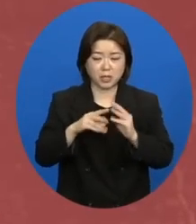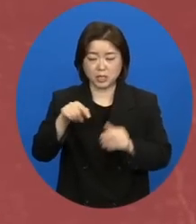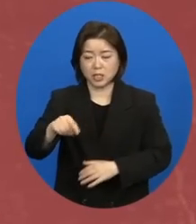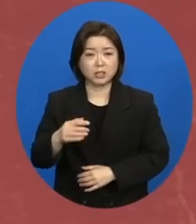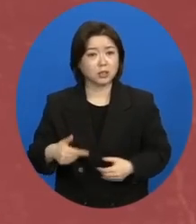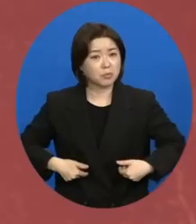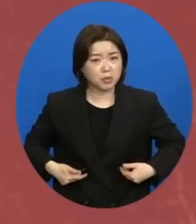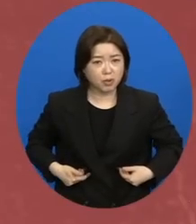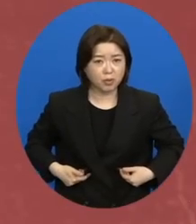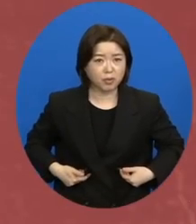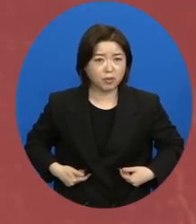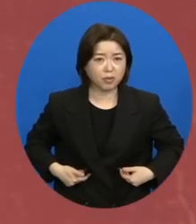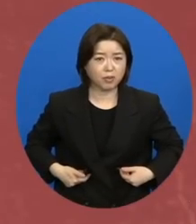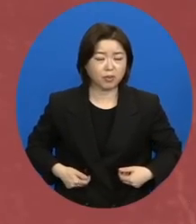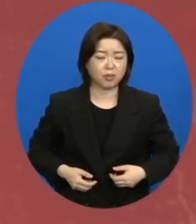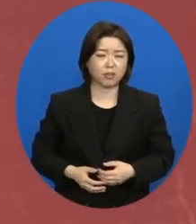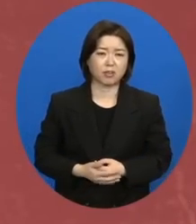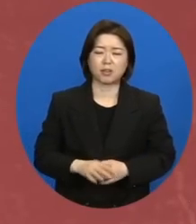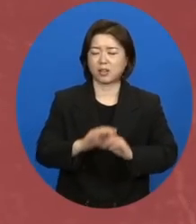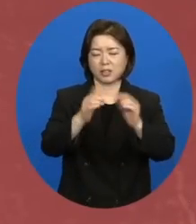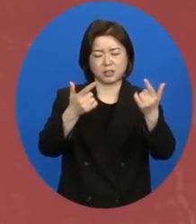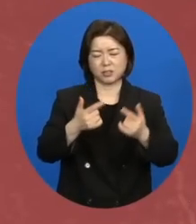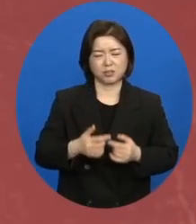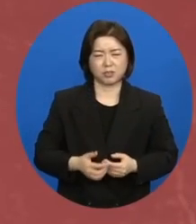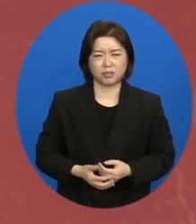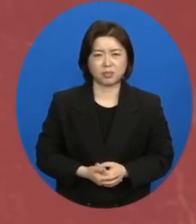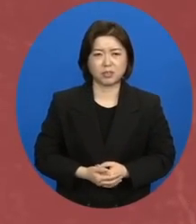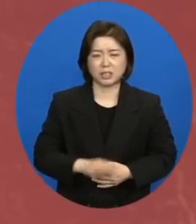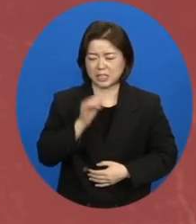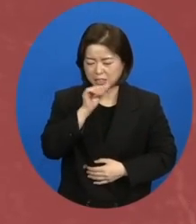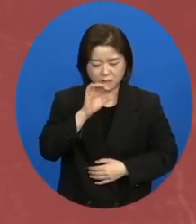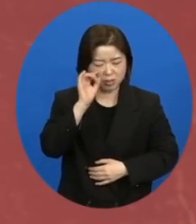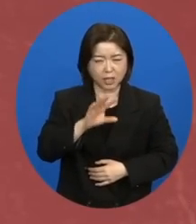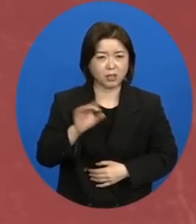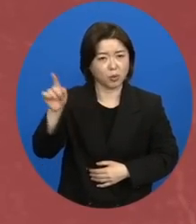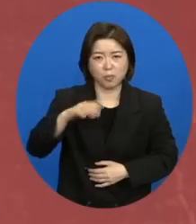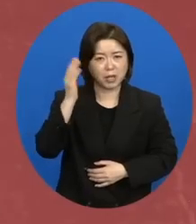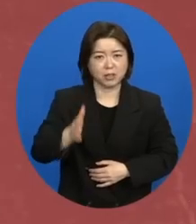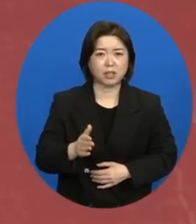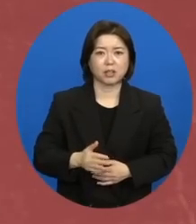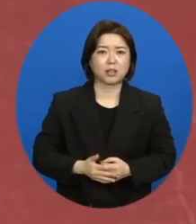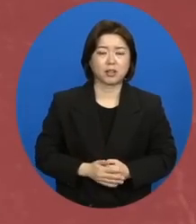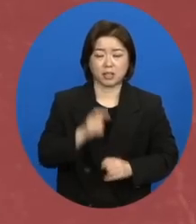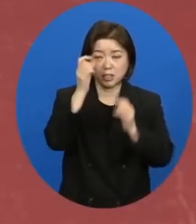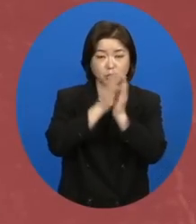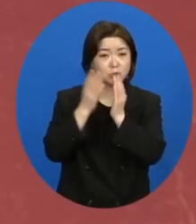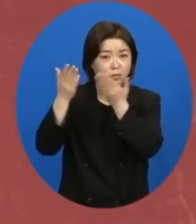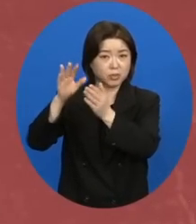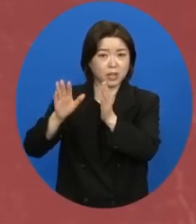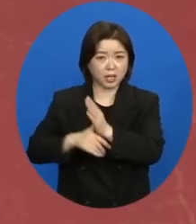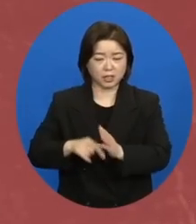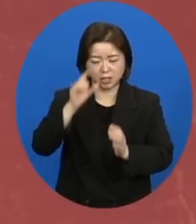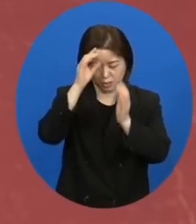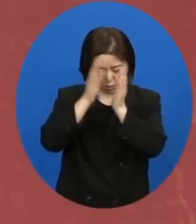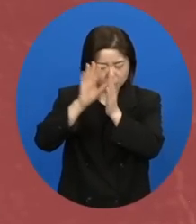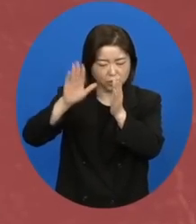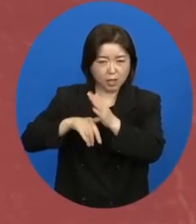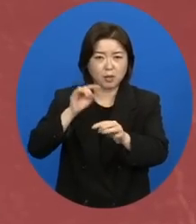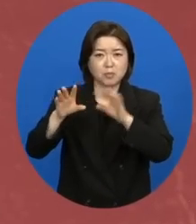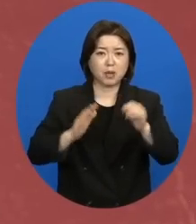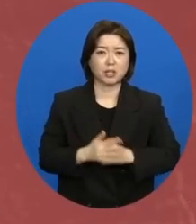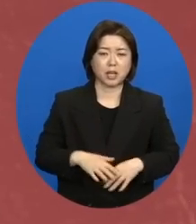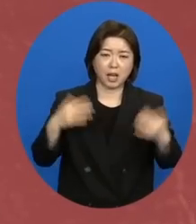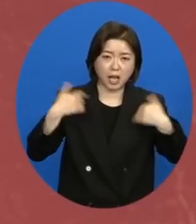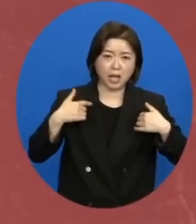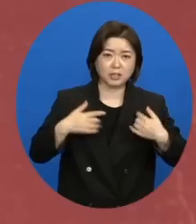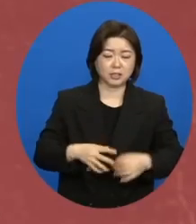되겠어요? 아니지. 절대로 아니지. 그래서 기도할 때마다 기도할 때마다 네 번째